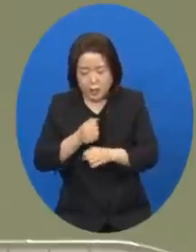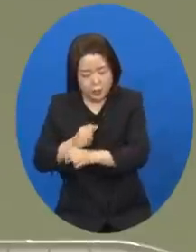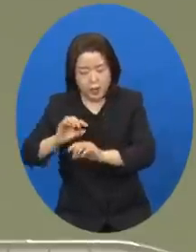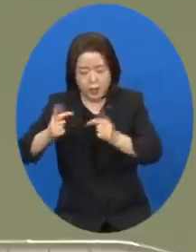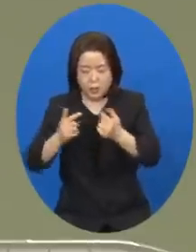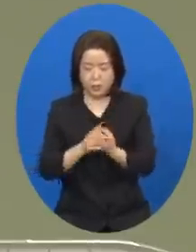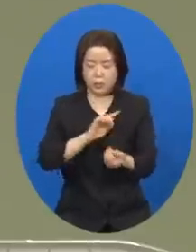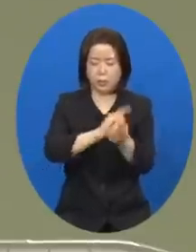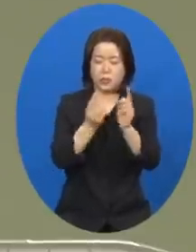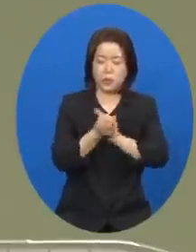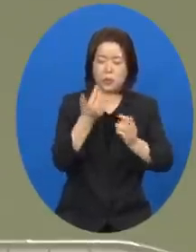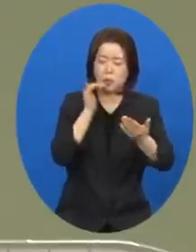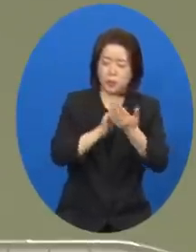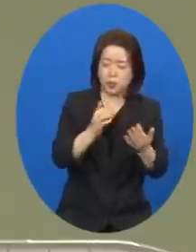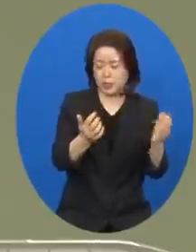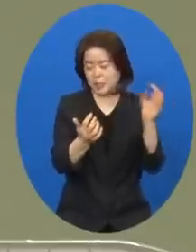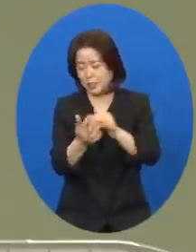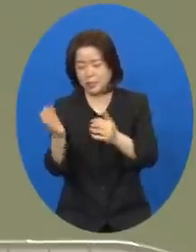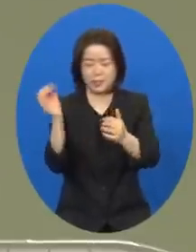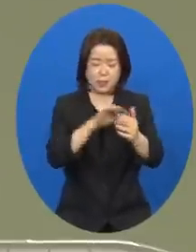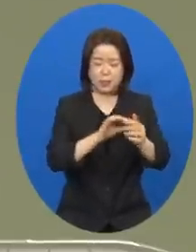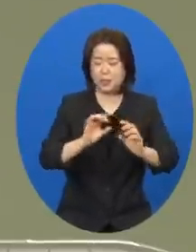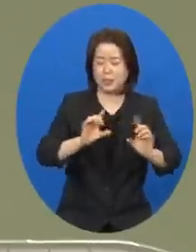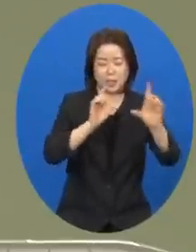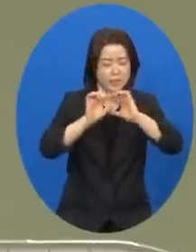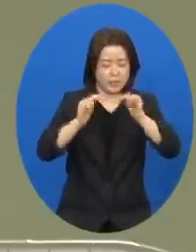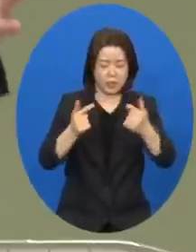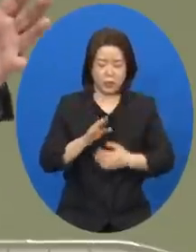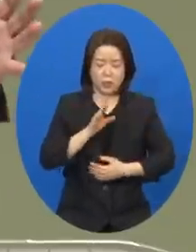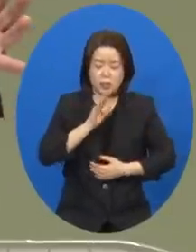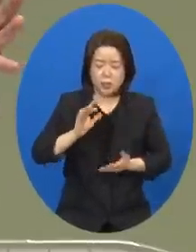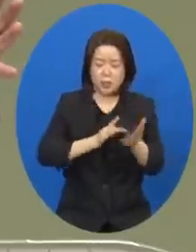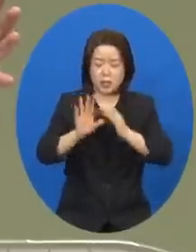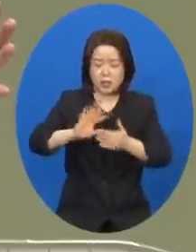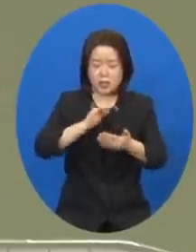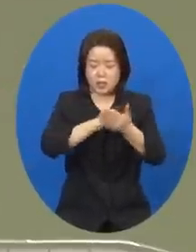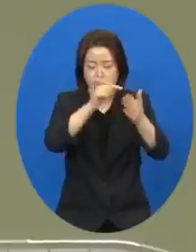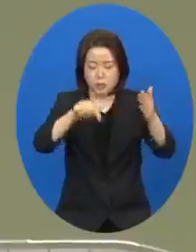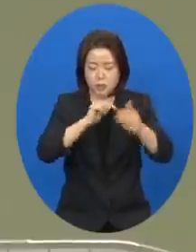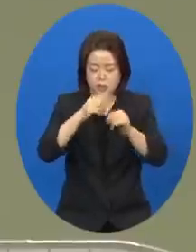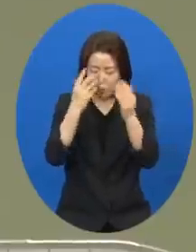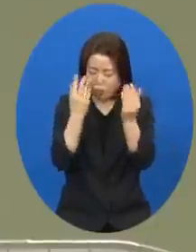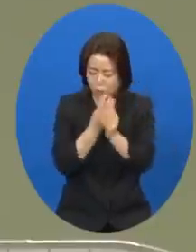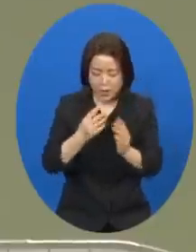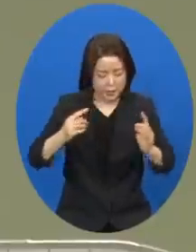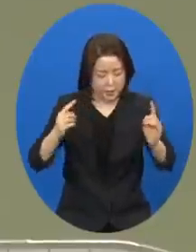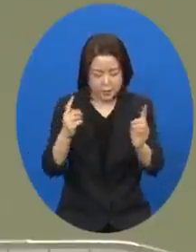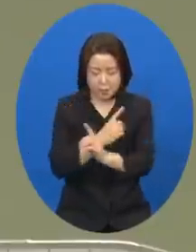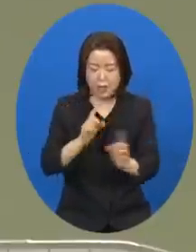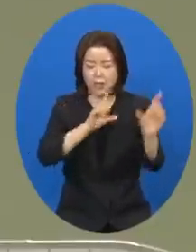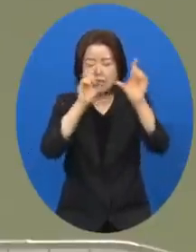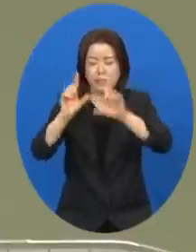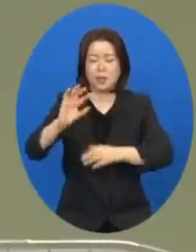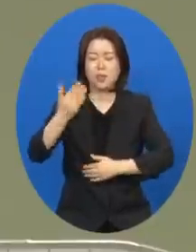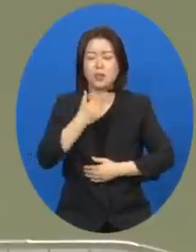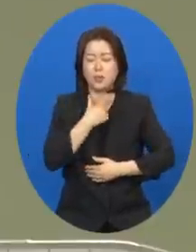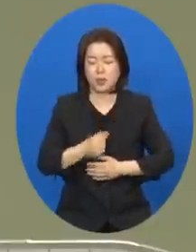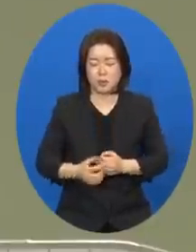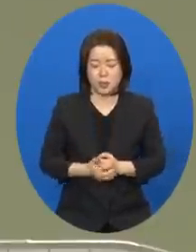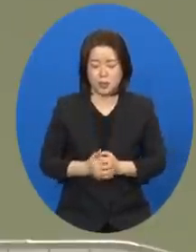살지 않고 정말 예수 그리스도 안에서 완전히 변화된 삶 살기 원합니다.